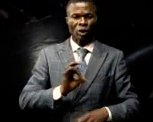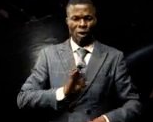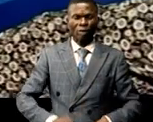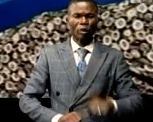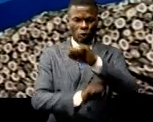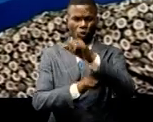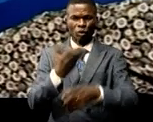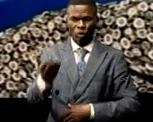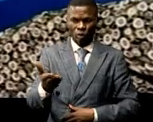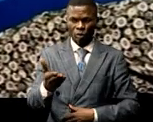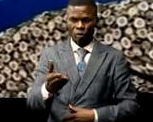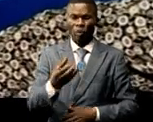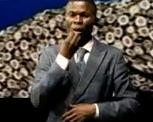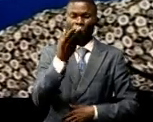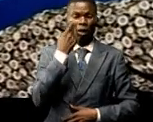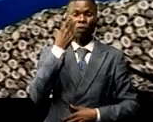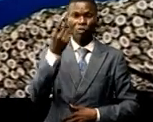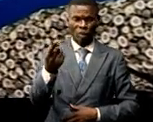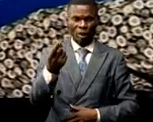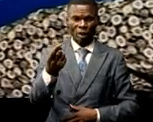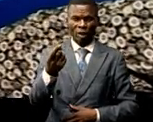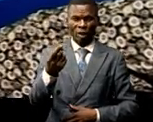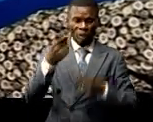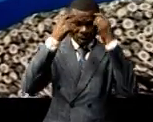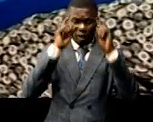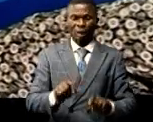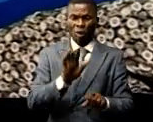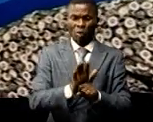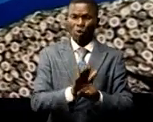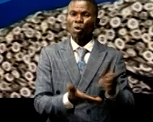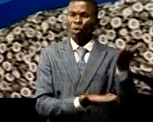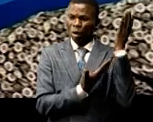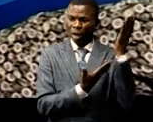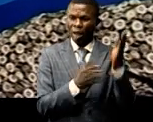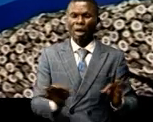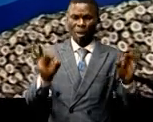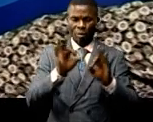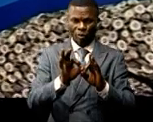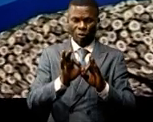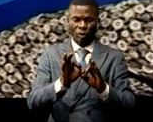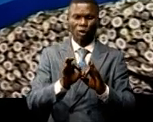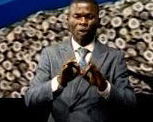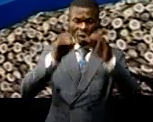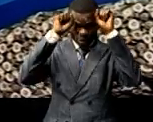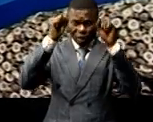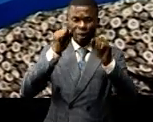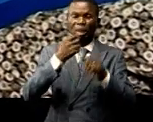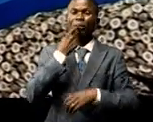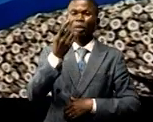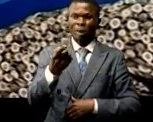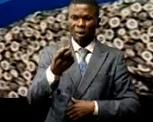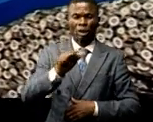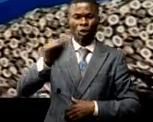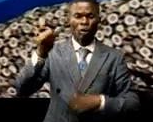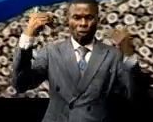l'État. Quand nous voyons déjà des décisions importantes qui sont prises au sommet de l'État, par le chef de